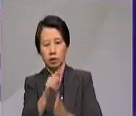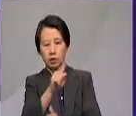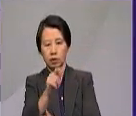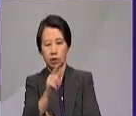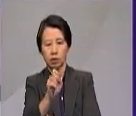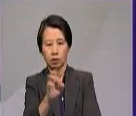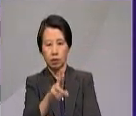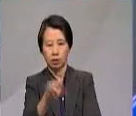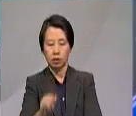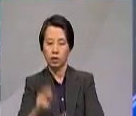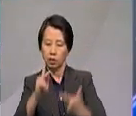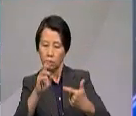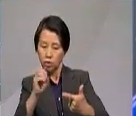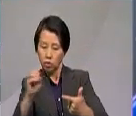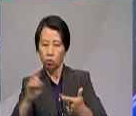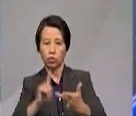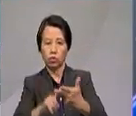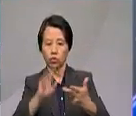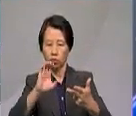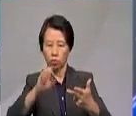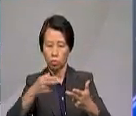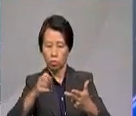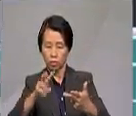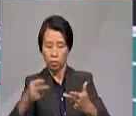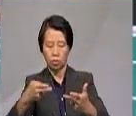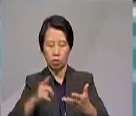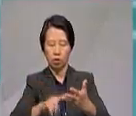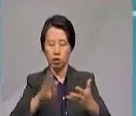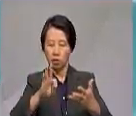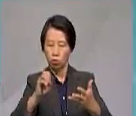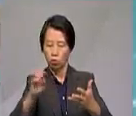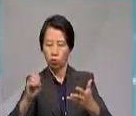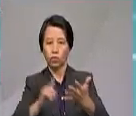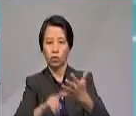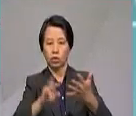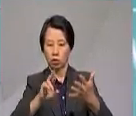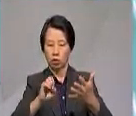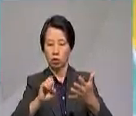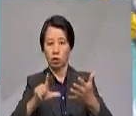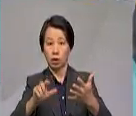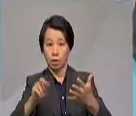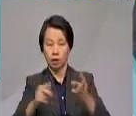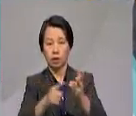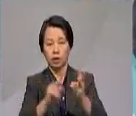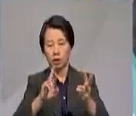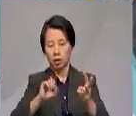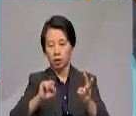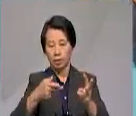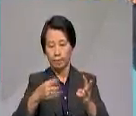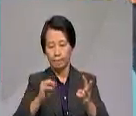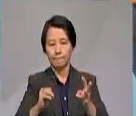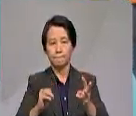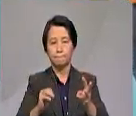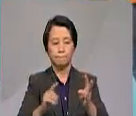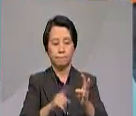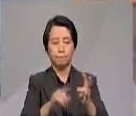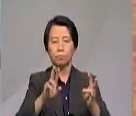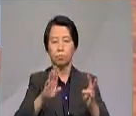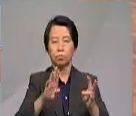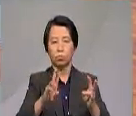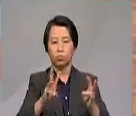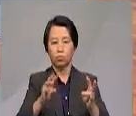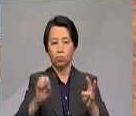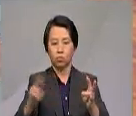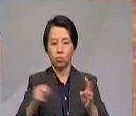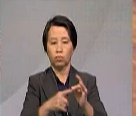Latif, Ku Kian Kiat, Chia Sun Kit, Fu Kok Kiong, Roslin Hashim, Rahman Siddiq, Woon Ki Wei